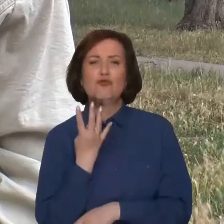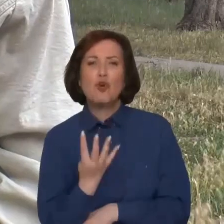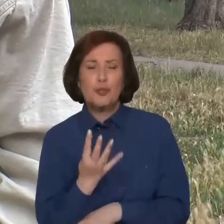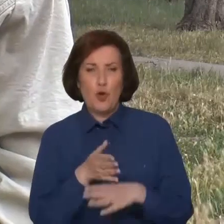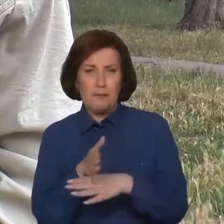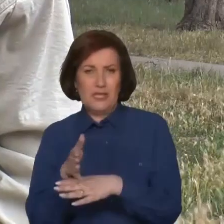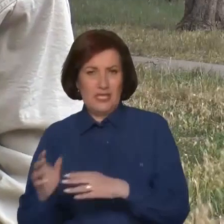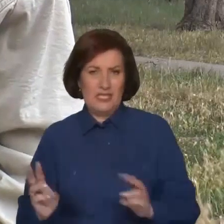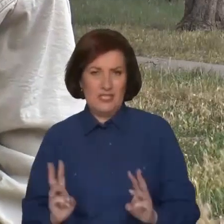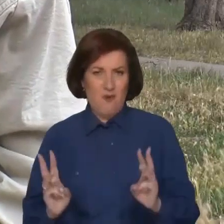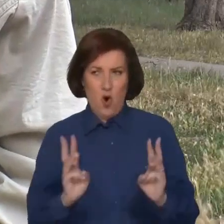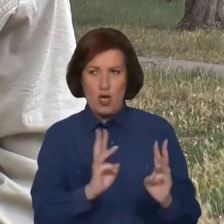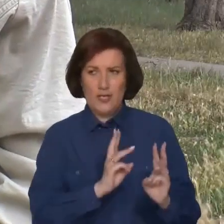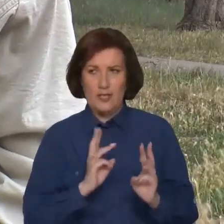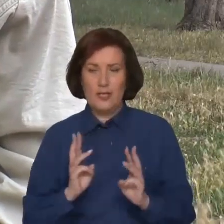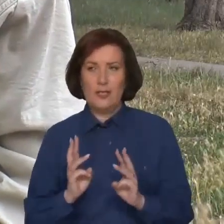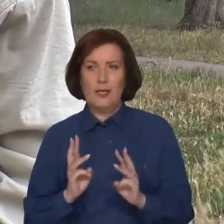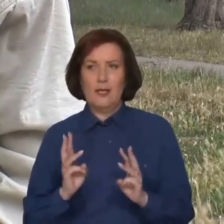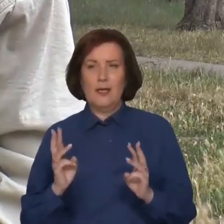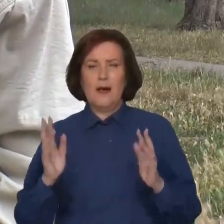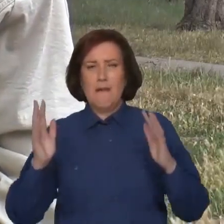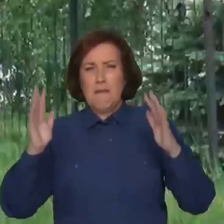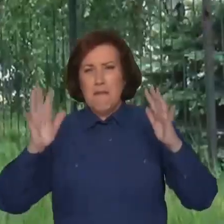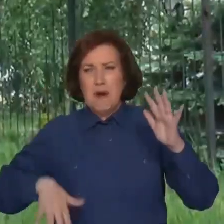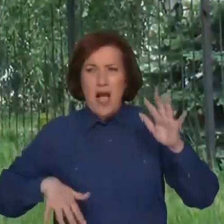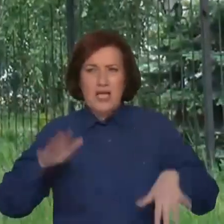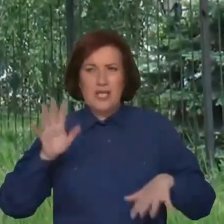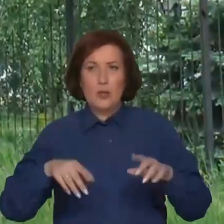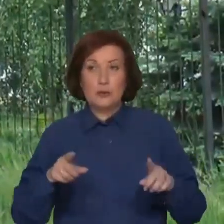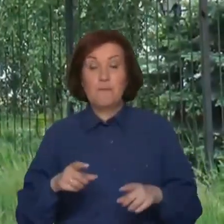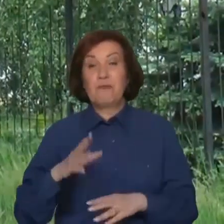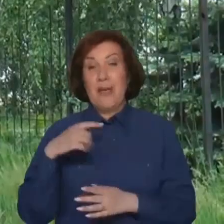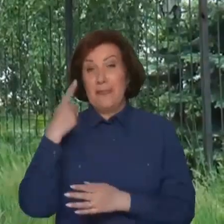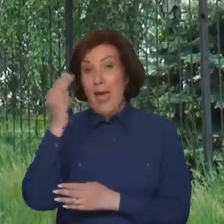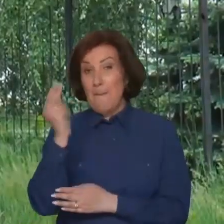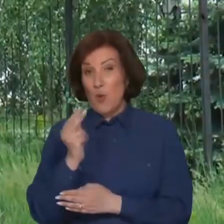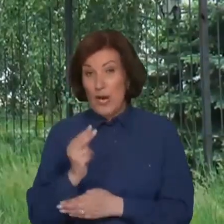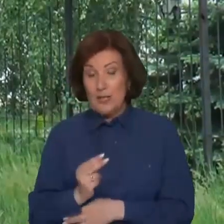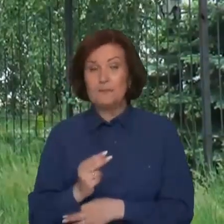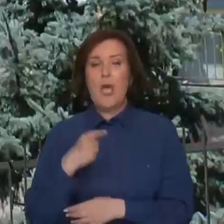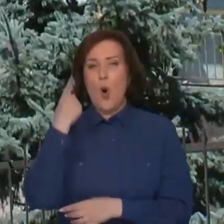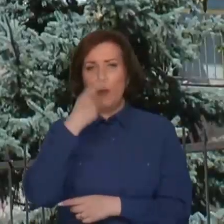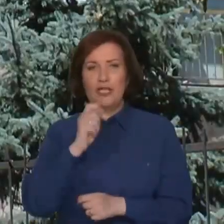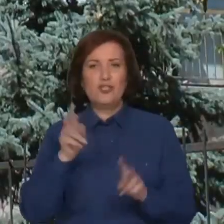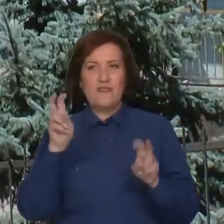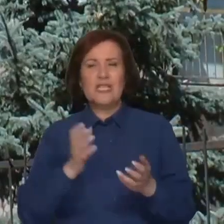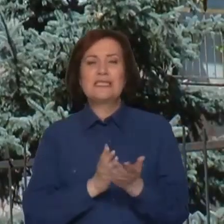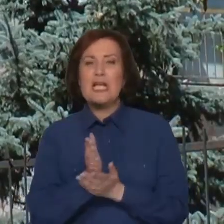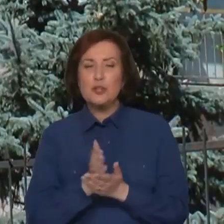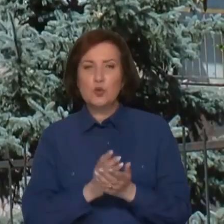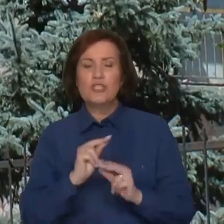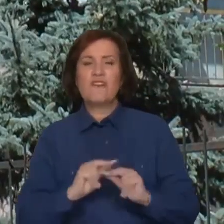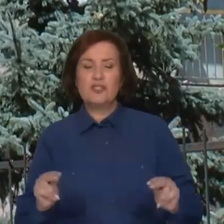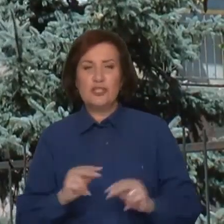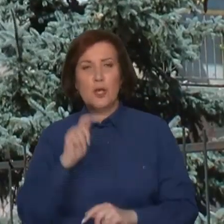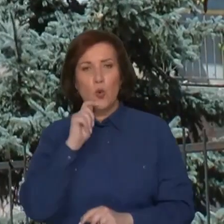під'їздів горіли, падало скрізь. На муралі обличчя війни заслужена вчителька української мови, як і